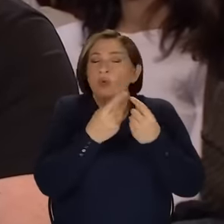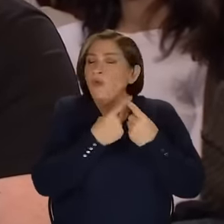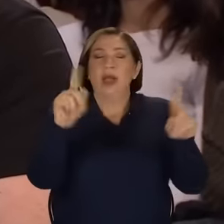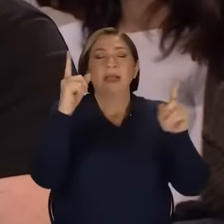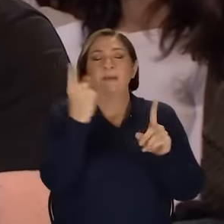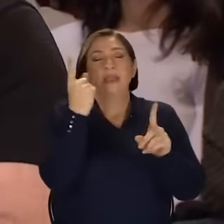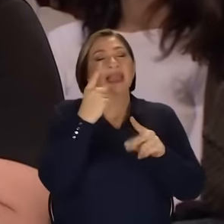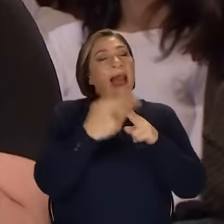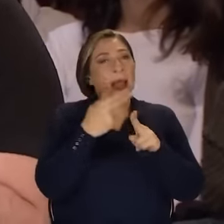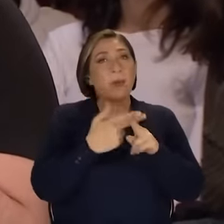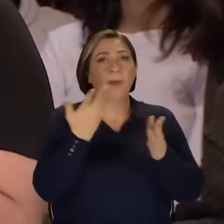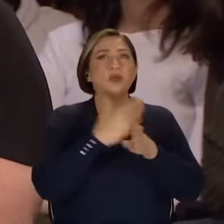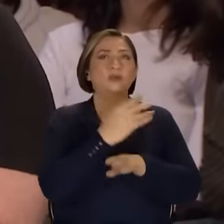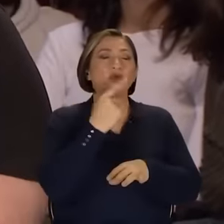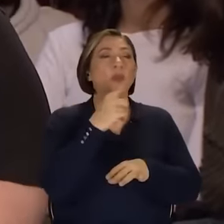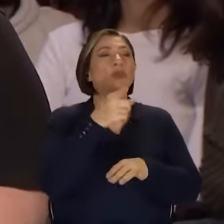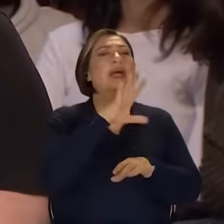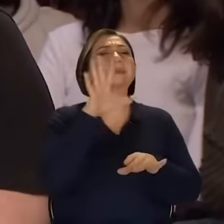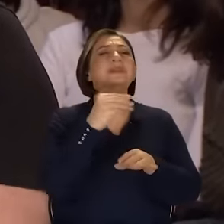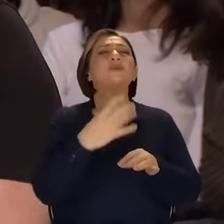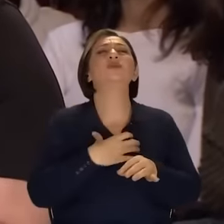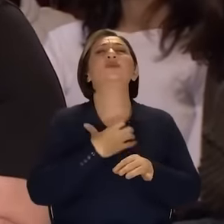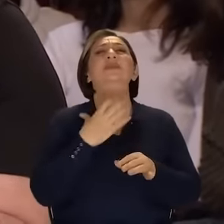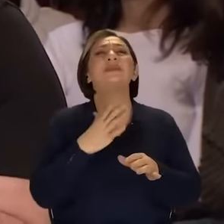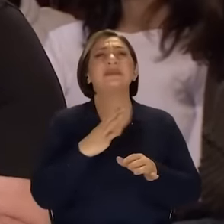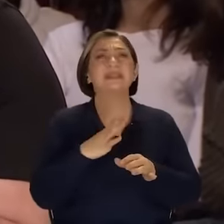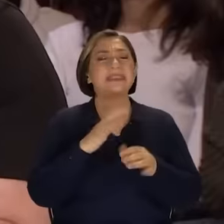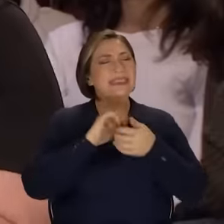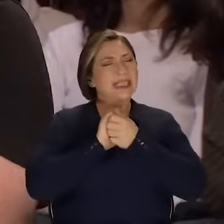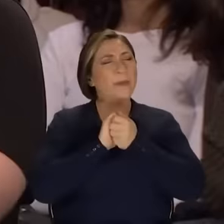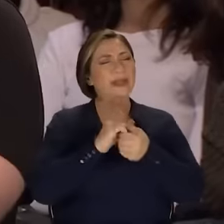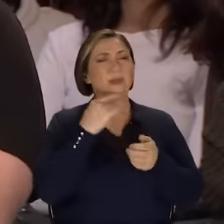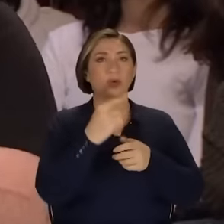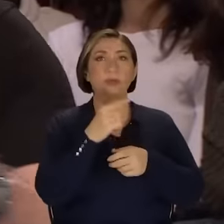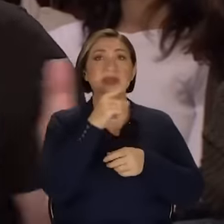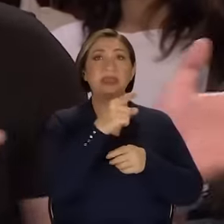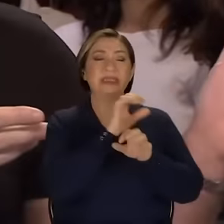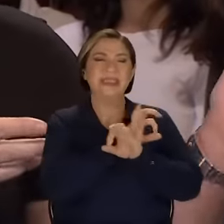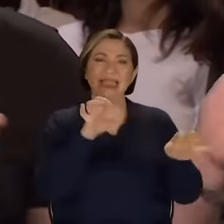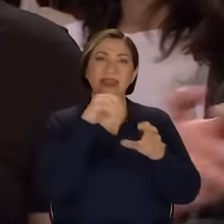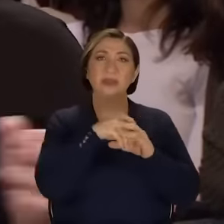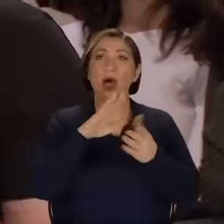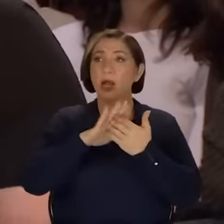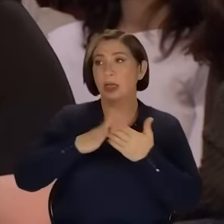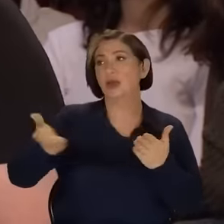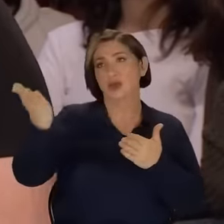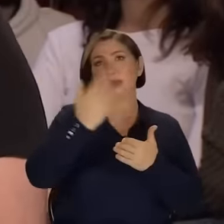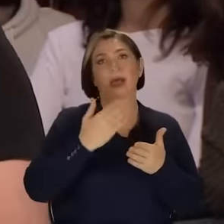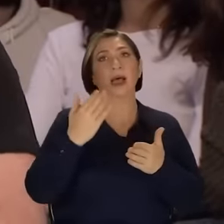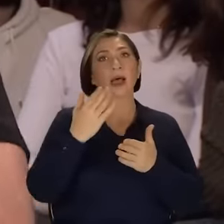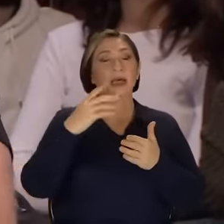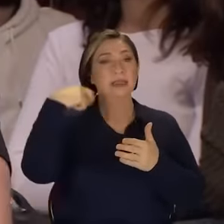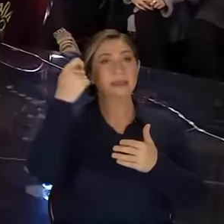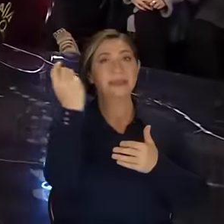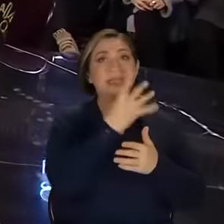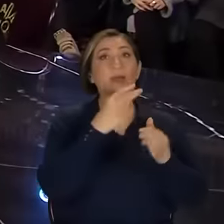şeyler. Ama doğruyu söyleyeyim, buna kimse alınmaz. Samimiyetle söylüyorum. Yani senin çok net bildiğin bir şey. Arkadaşlar da burada